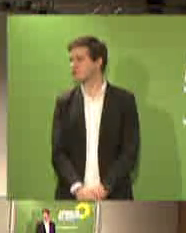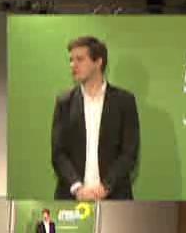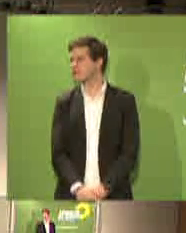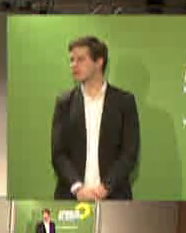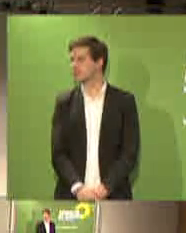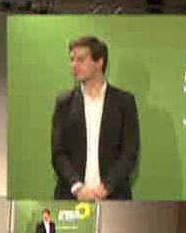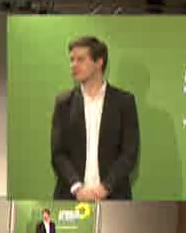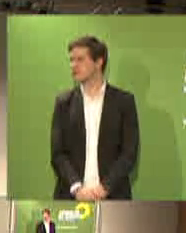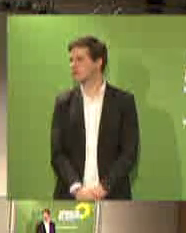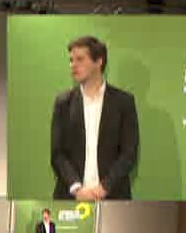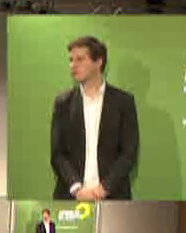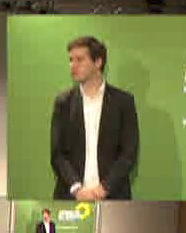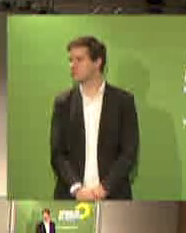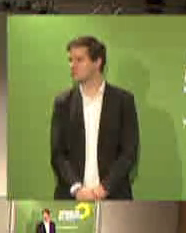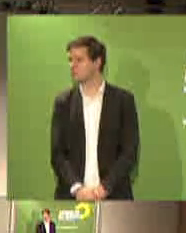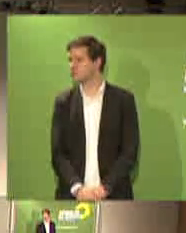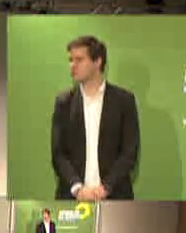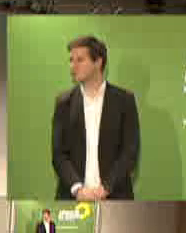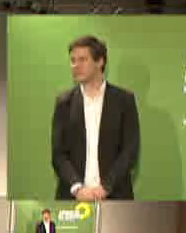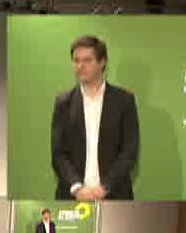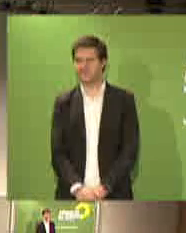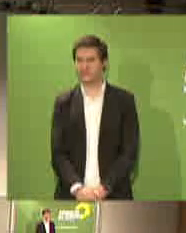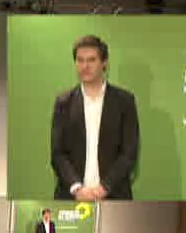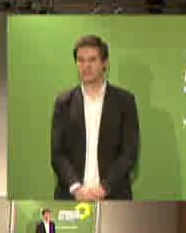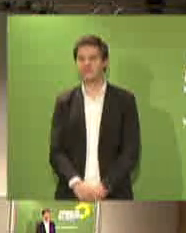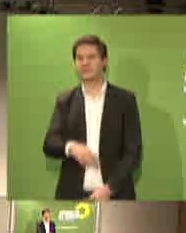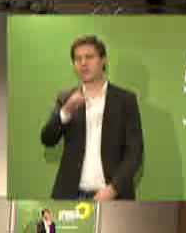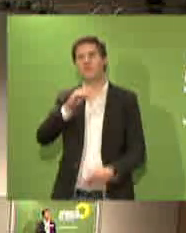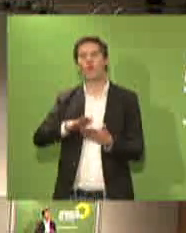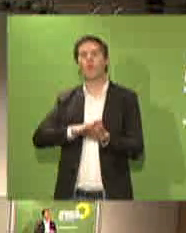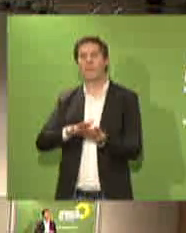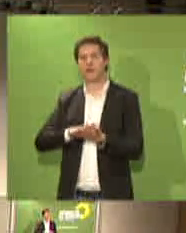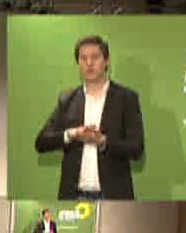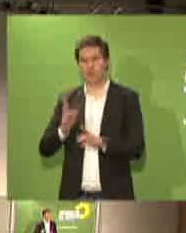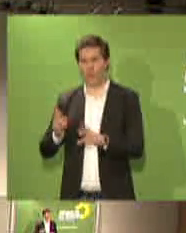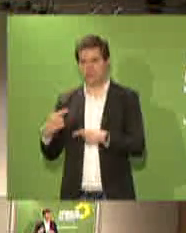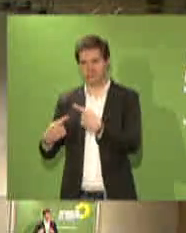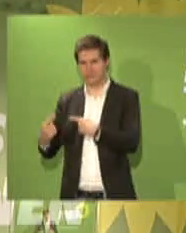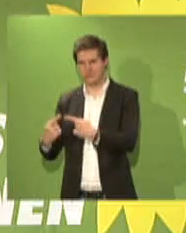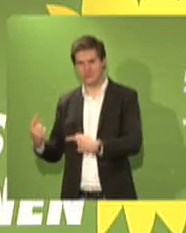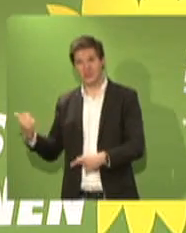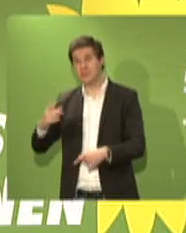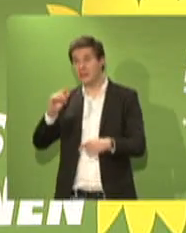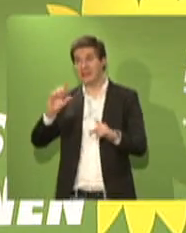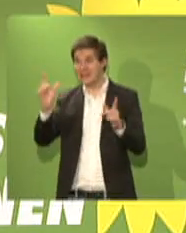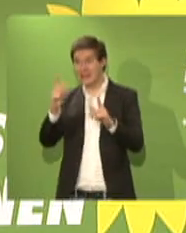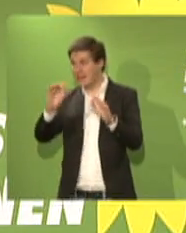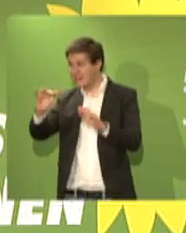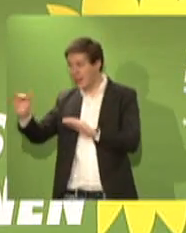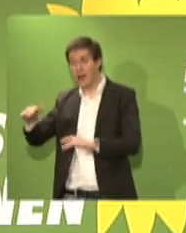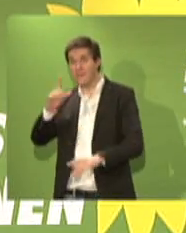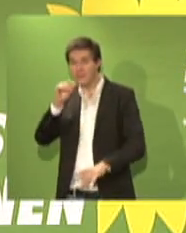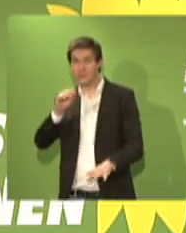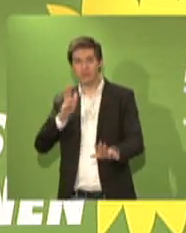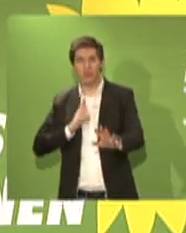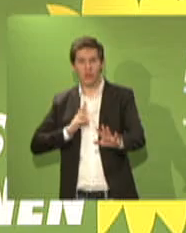Was? Der Kopierer läuft noch, also die, die noch keinen Stimmzettel haben, keine Panik. Wir steigen nicht in